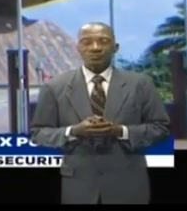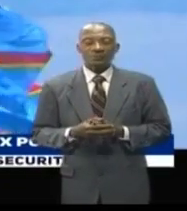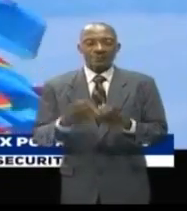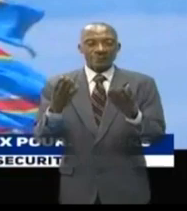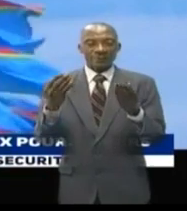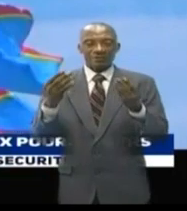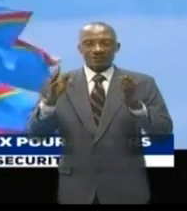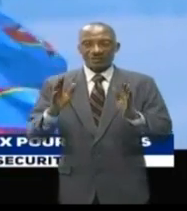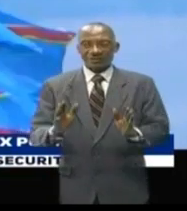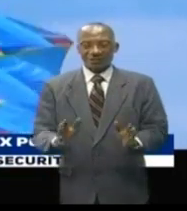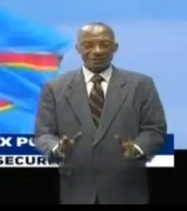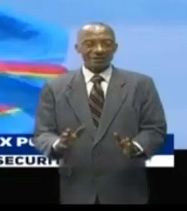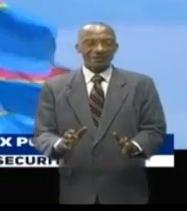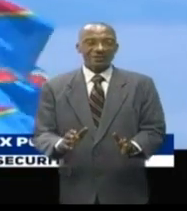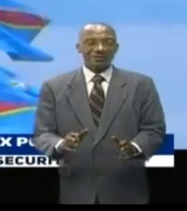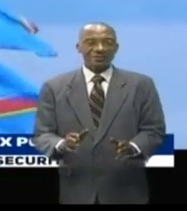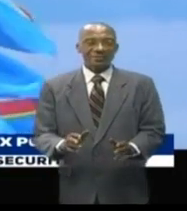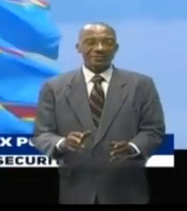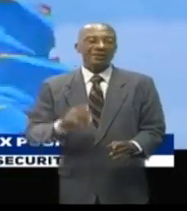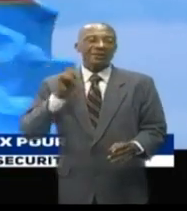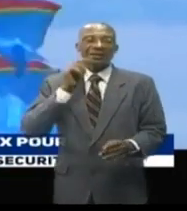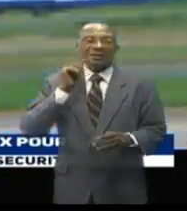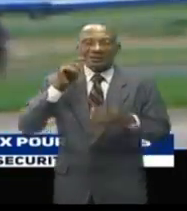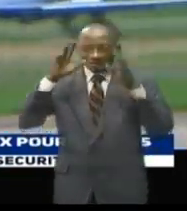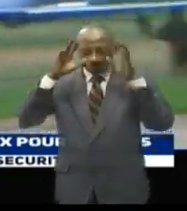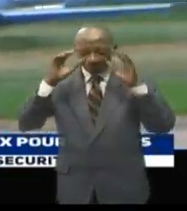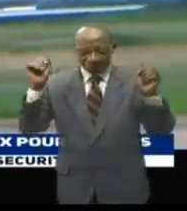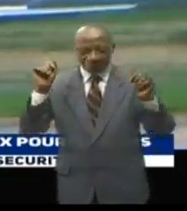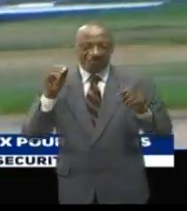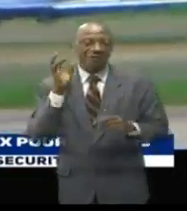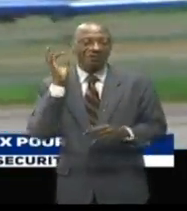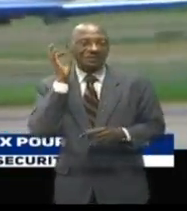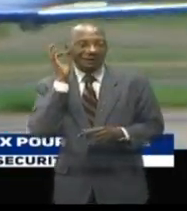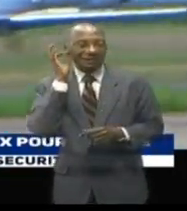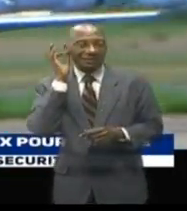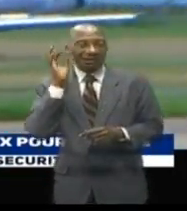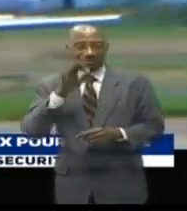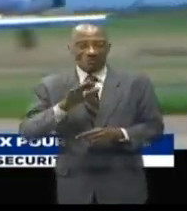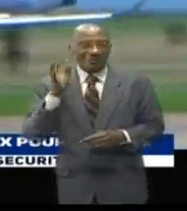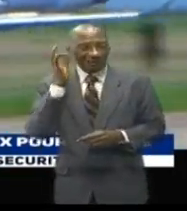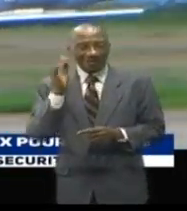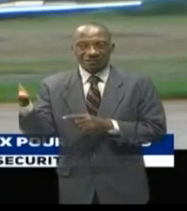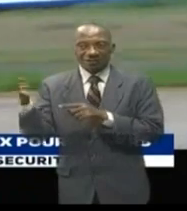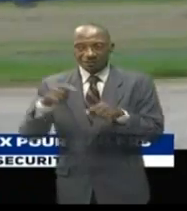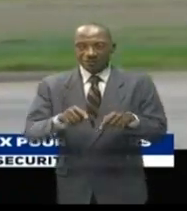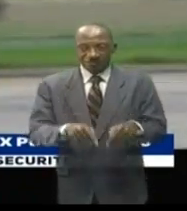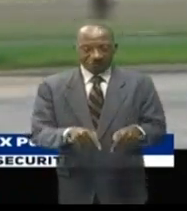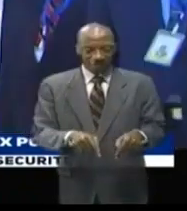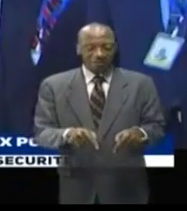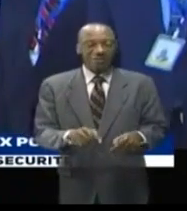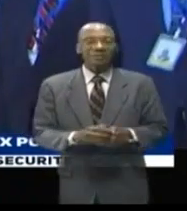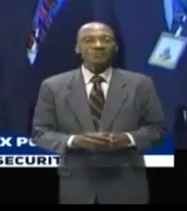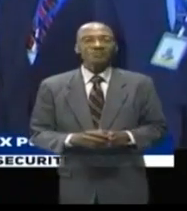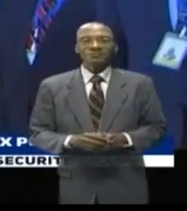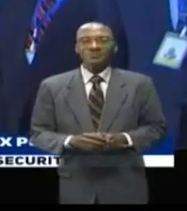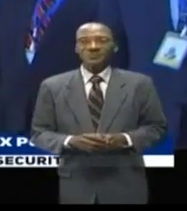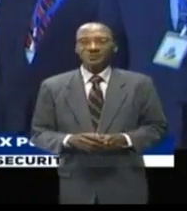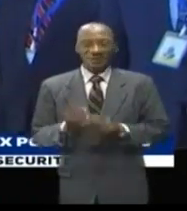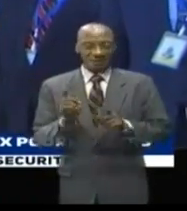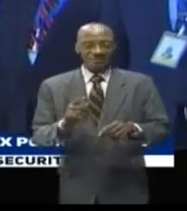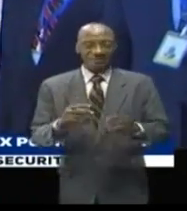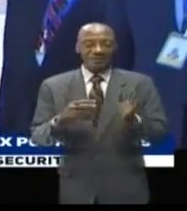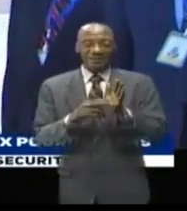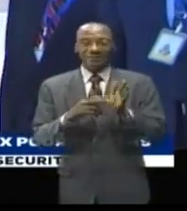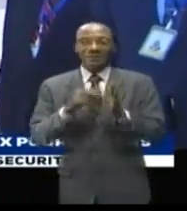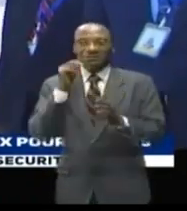ou qui Atta désigné par la communauté de l'Afrique de l'Ouest EAC dans le cas du processus de paix des Nairobi est arrivé ce dimanche 13